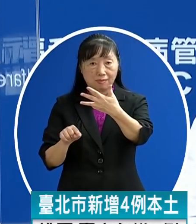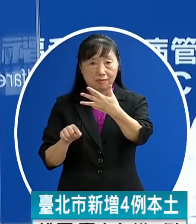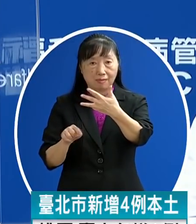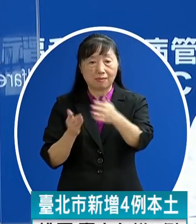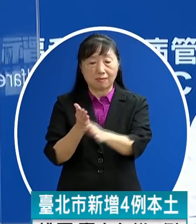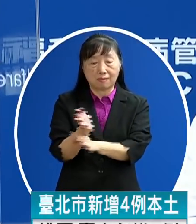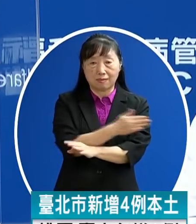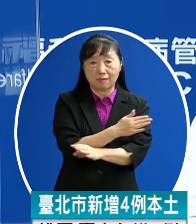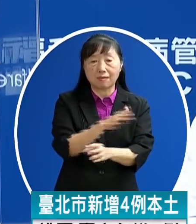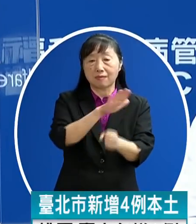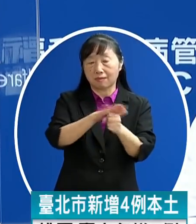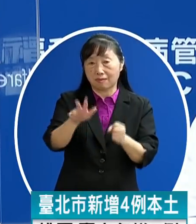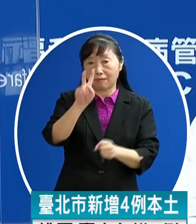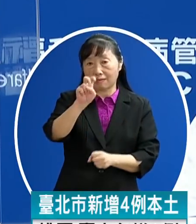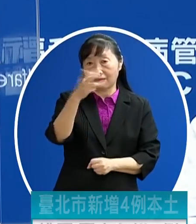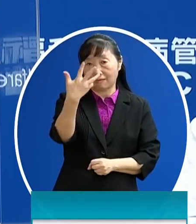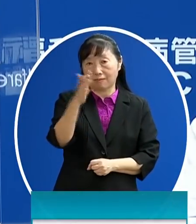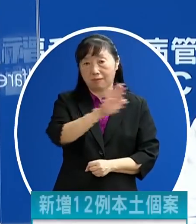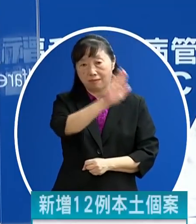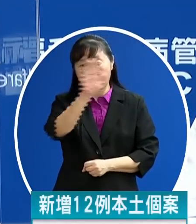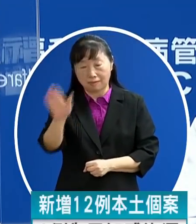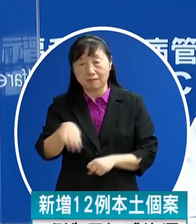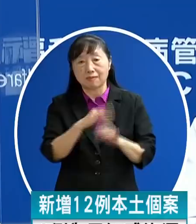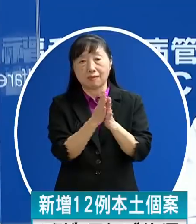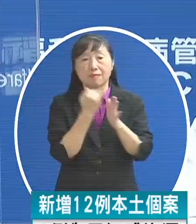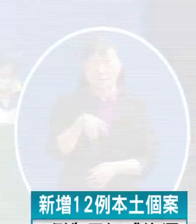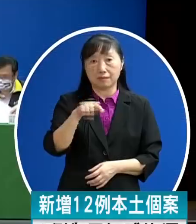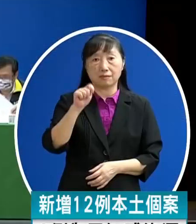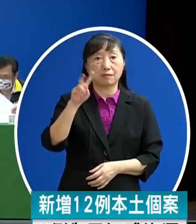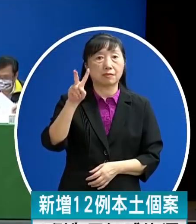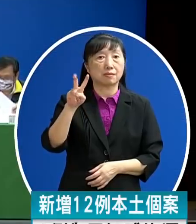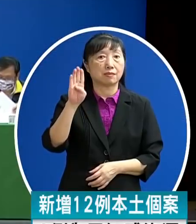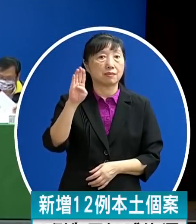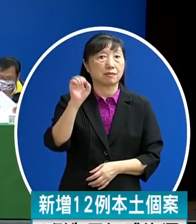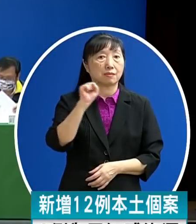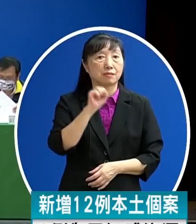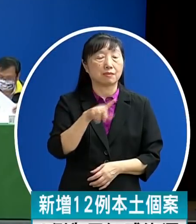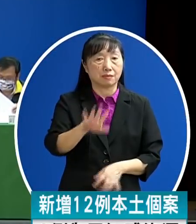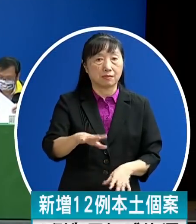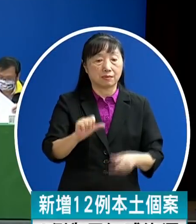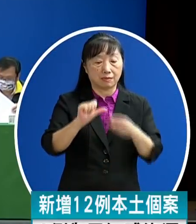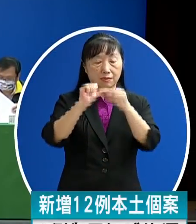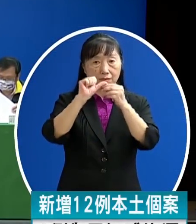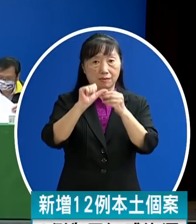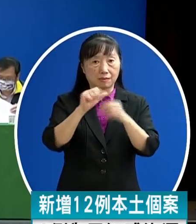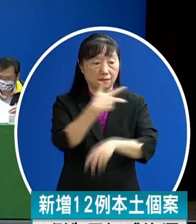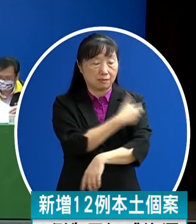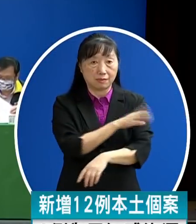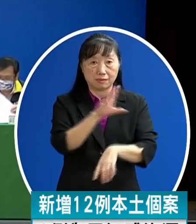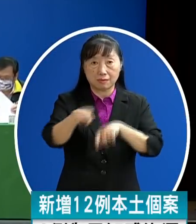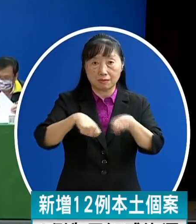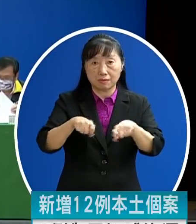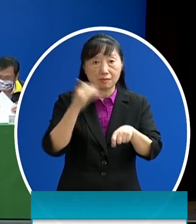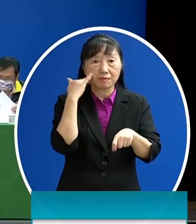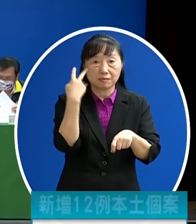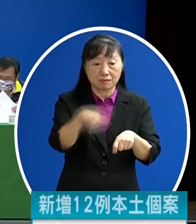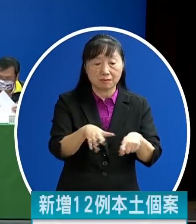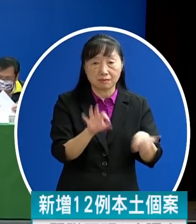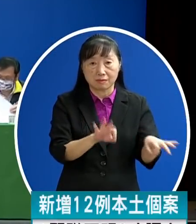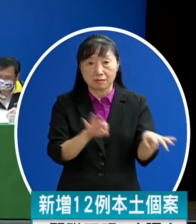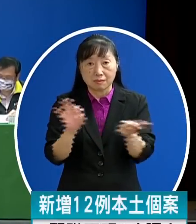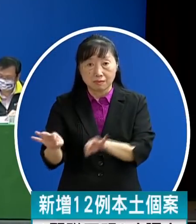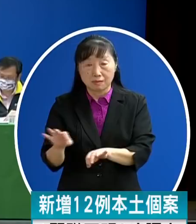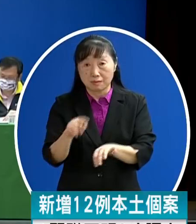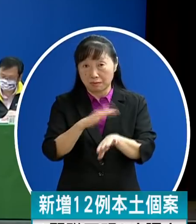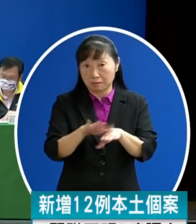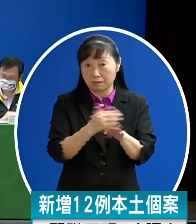前面已经满28天就可以进到平台来做登记。 第五轮疫苗现在有没有规划？如果会延迟的话，我们会不会提